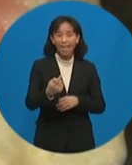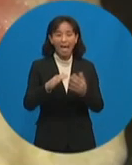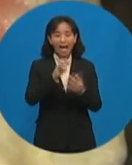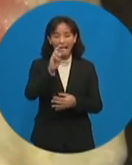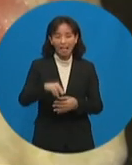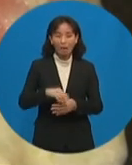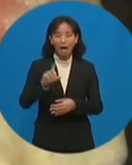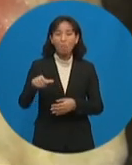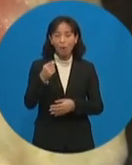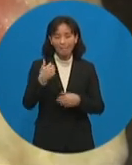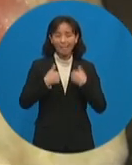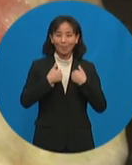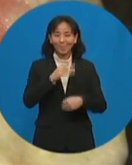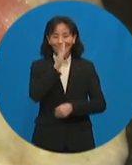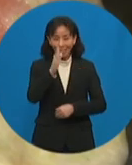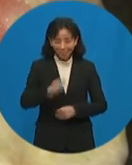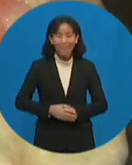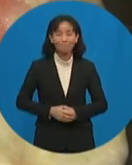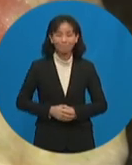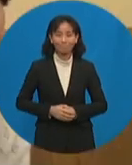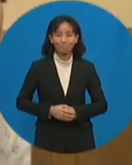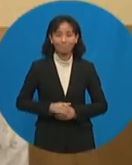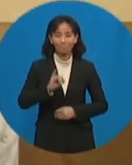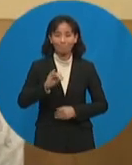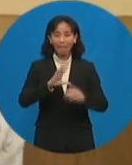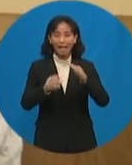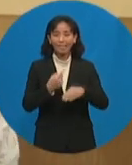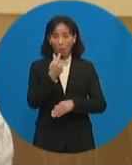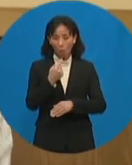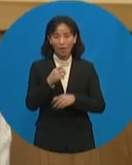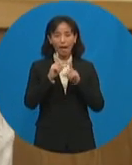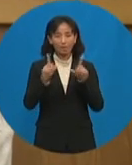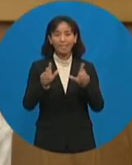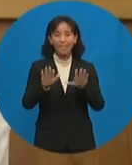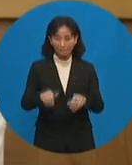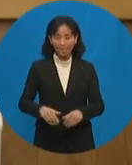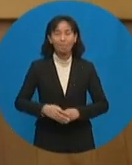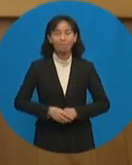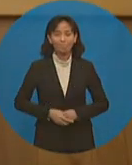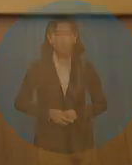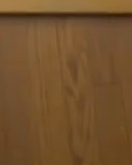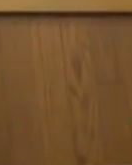楽しんでみてくださいね。以上、伊藤彩香がお送りしました。